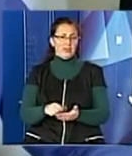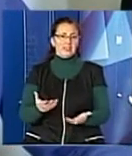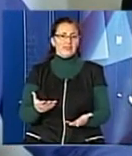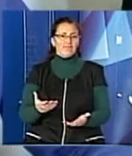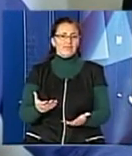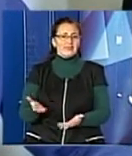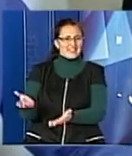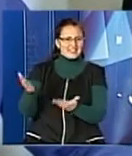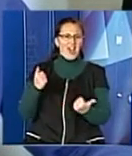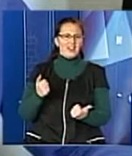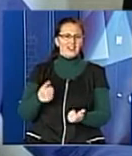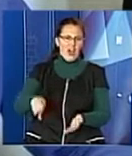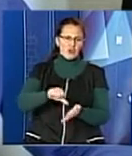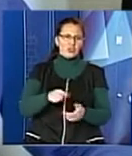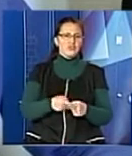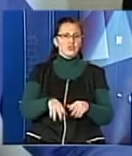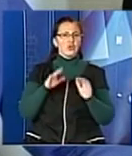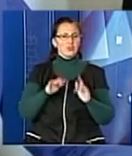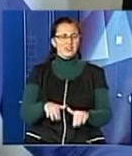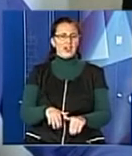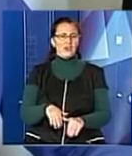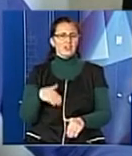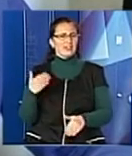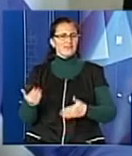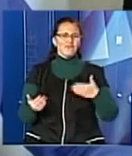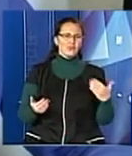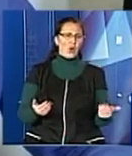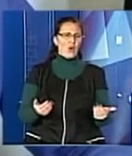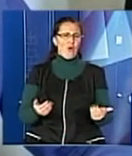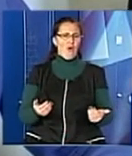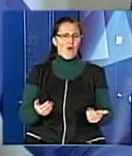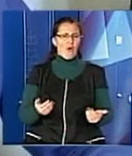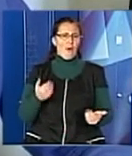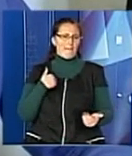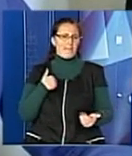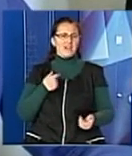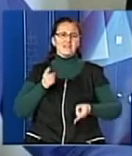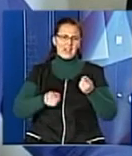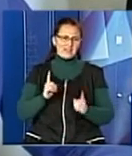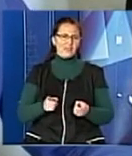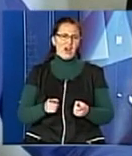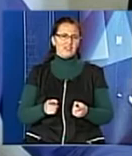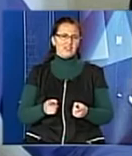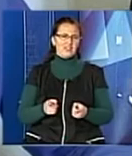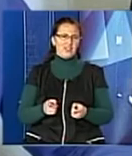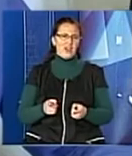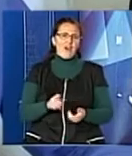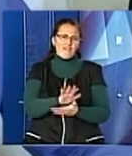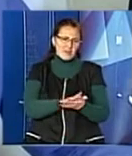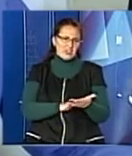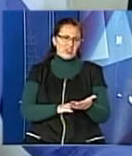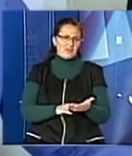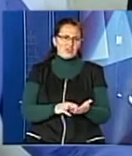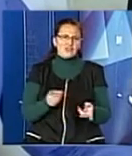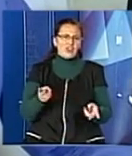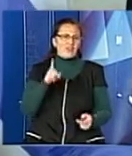участь в цьому. І з одного боку, а з другого боку, в тому, щоб ми насправді приносимо вибачення за ці можливі незручності, які